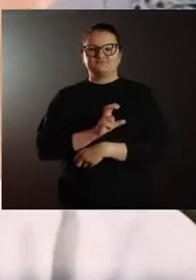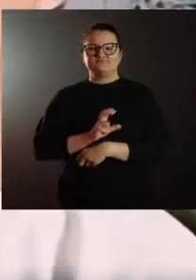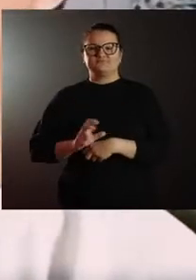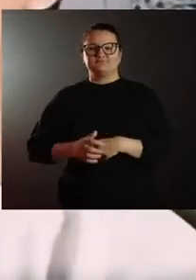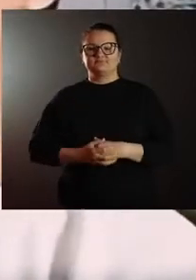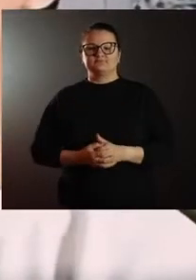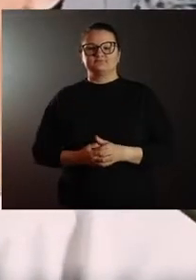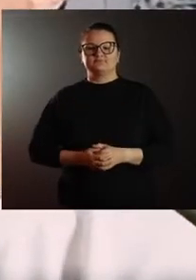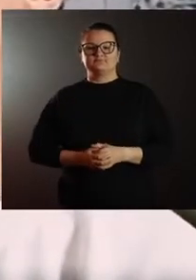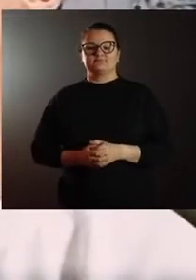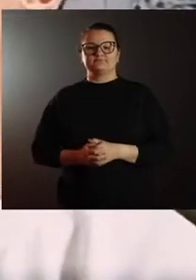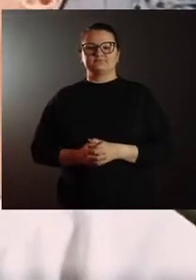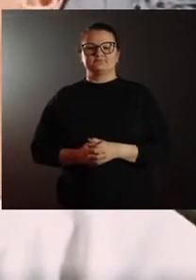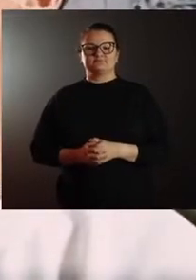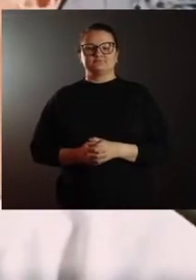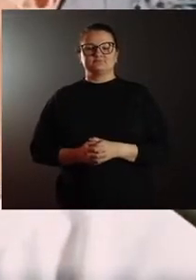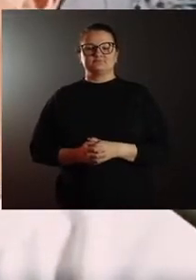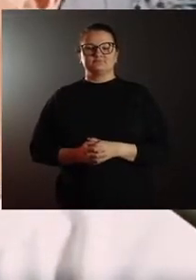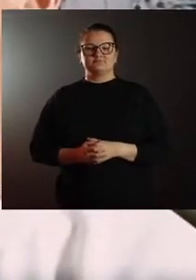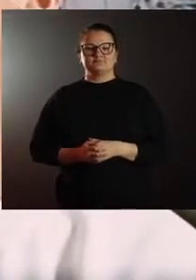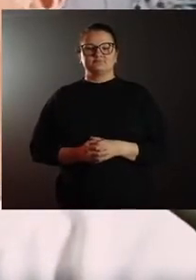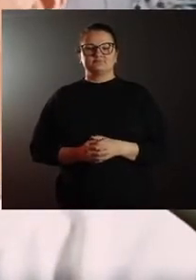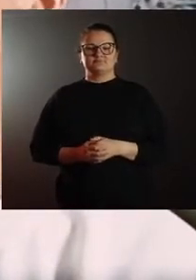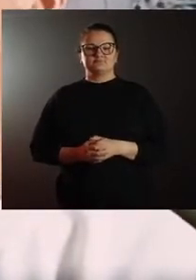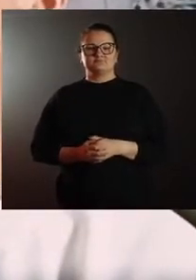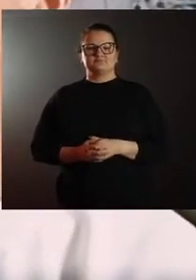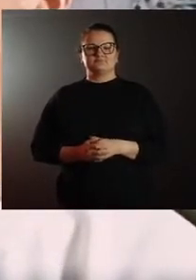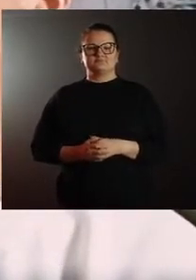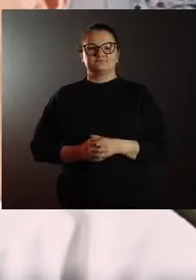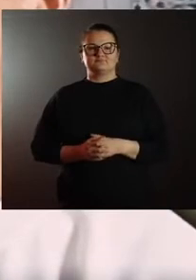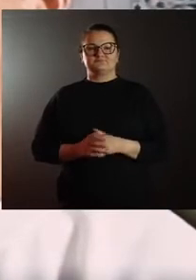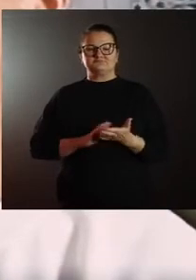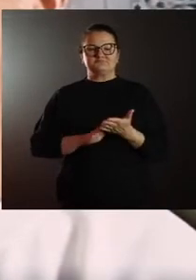przyszłych architektów i budowniczych